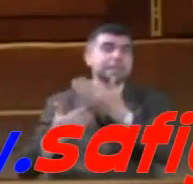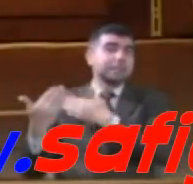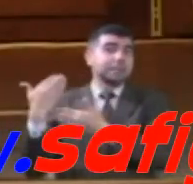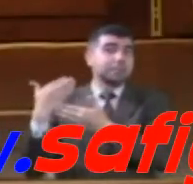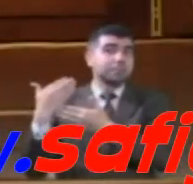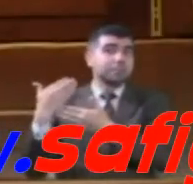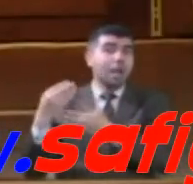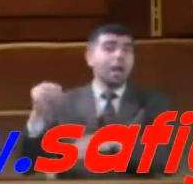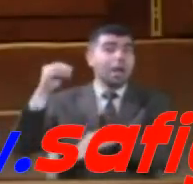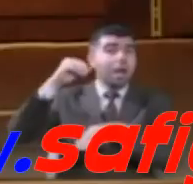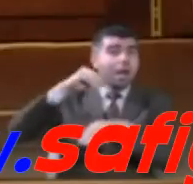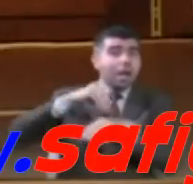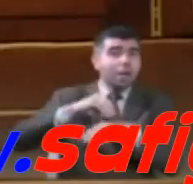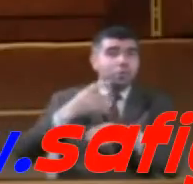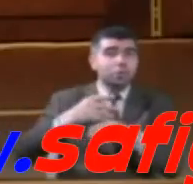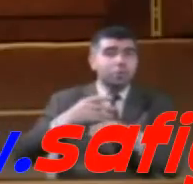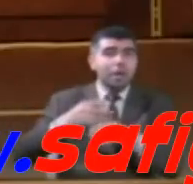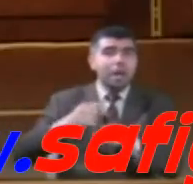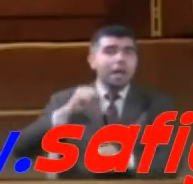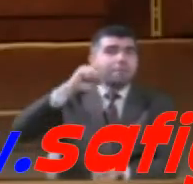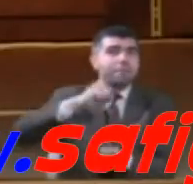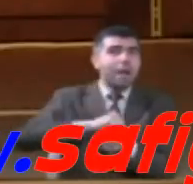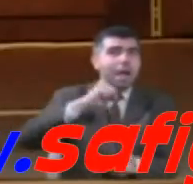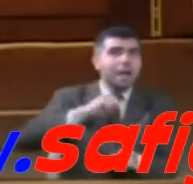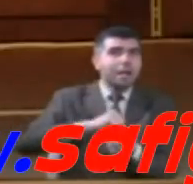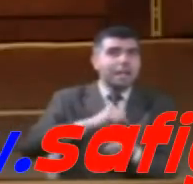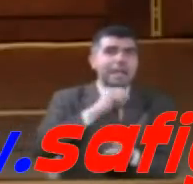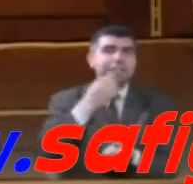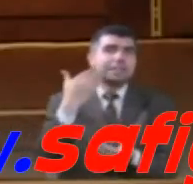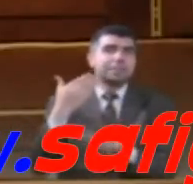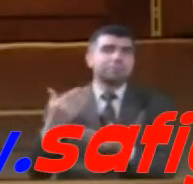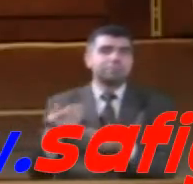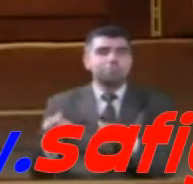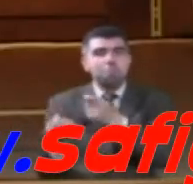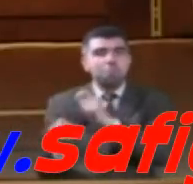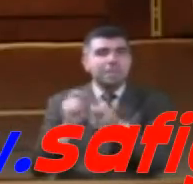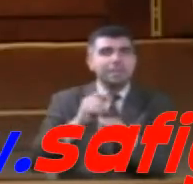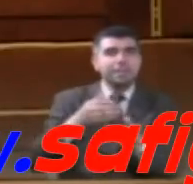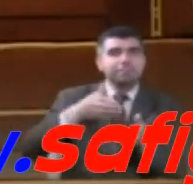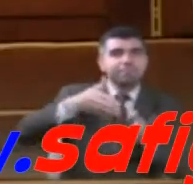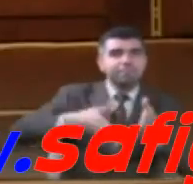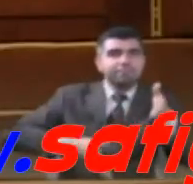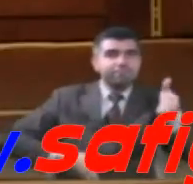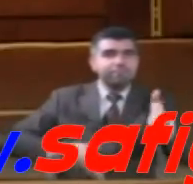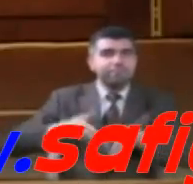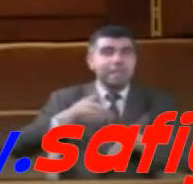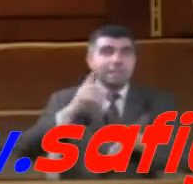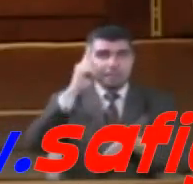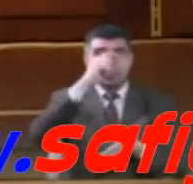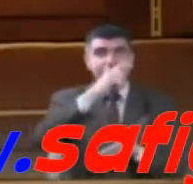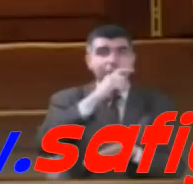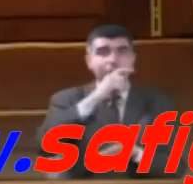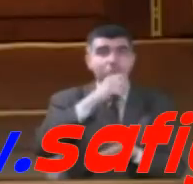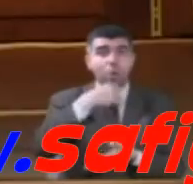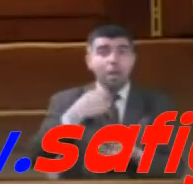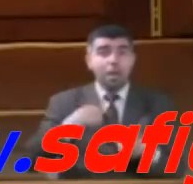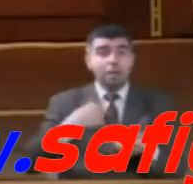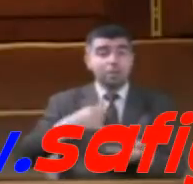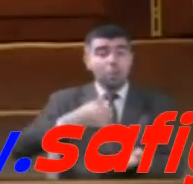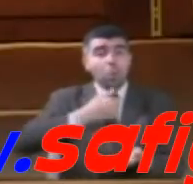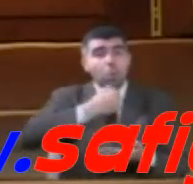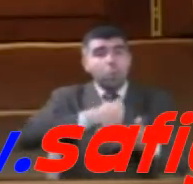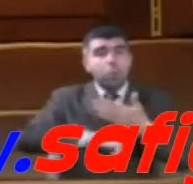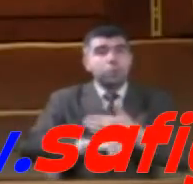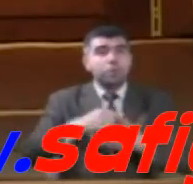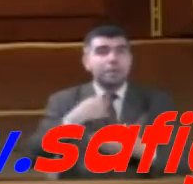القديم للمحطة الحرارية. لهذا احنا كنسألكم في هذا الظرف بالذات، لأن احنا كنعيشوا في المنطقة وكنعرفوا أنه